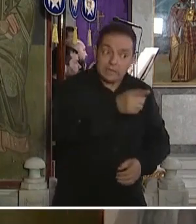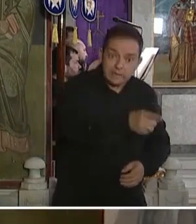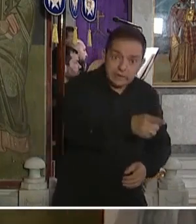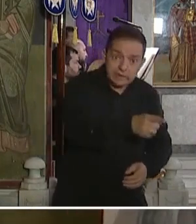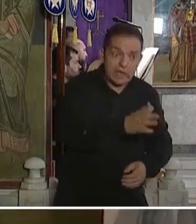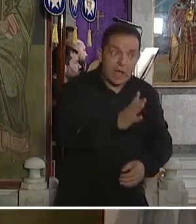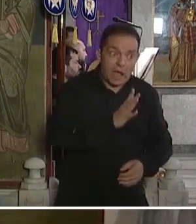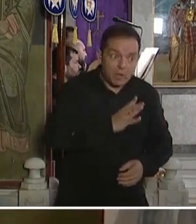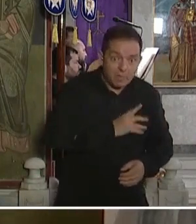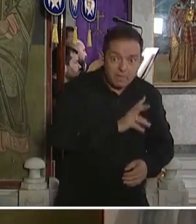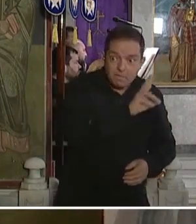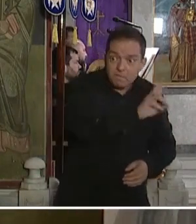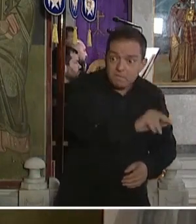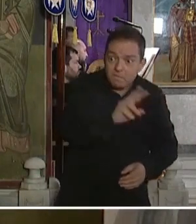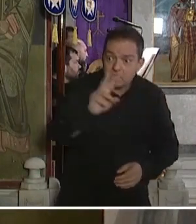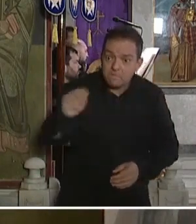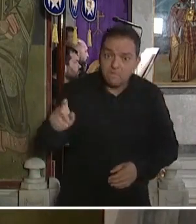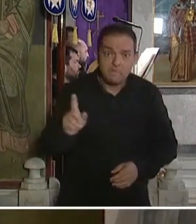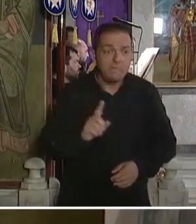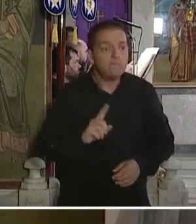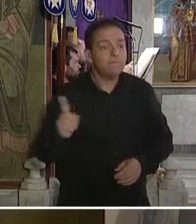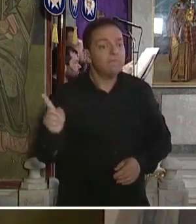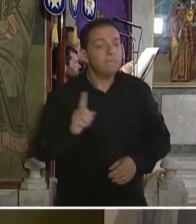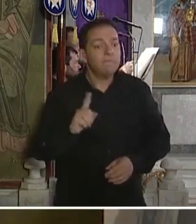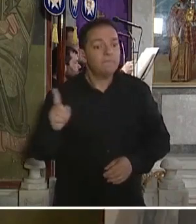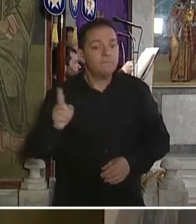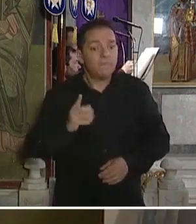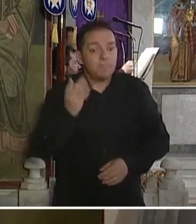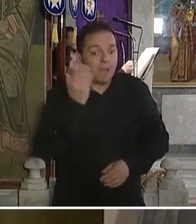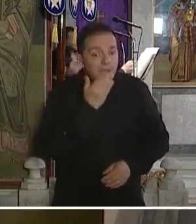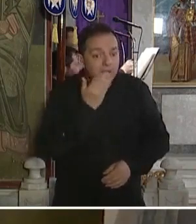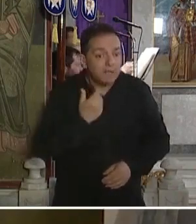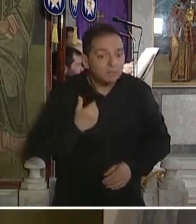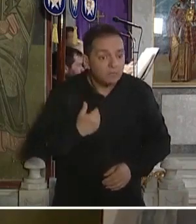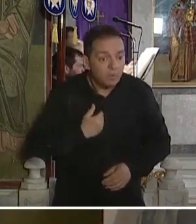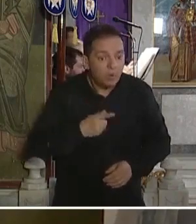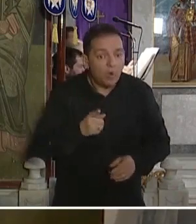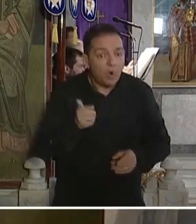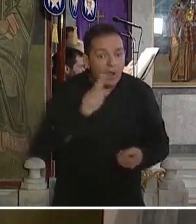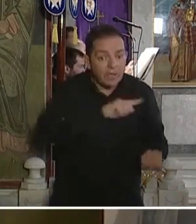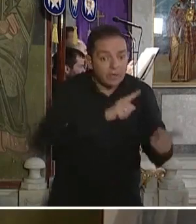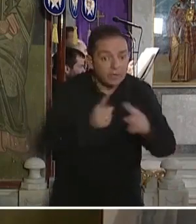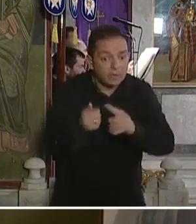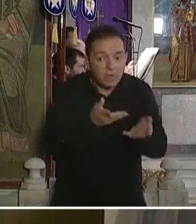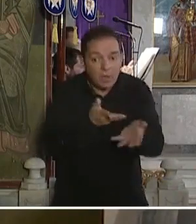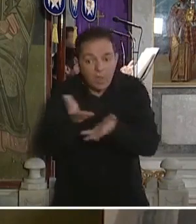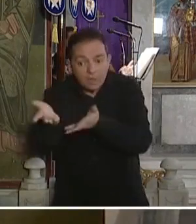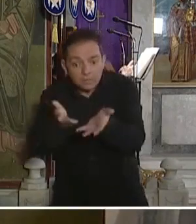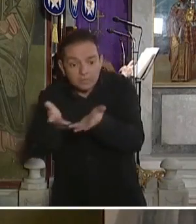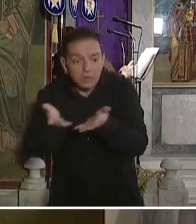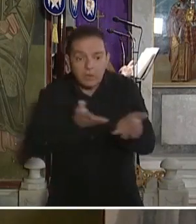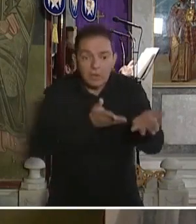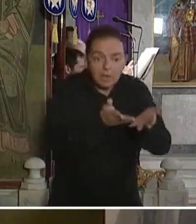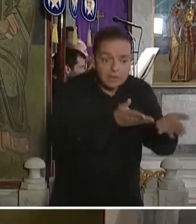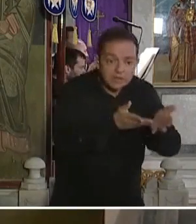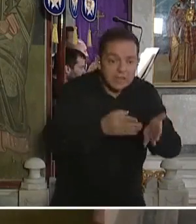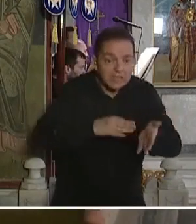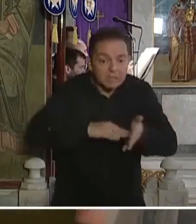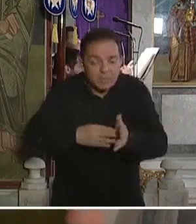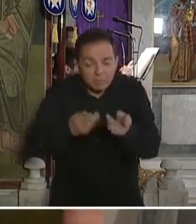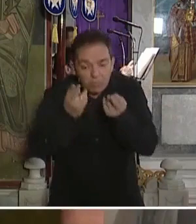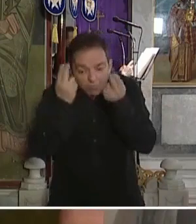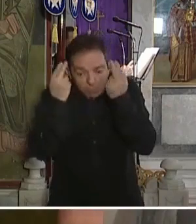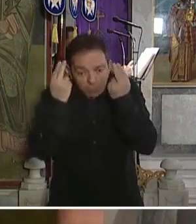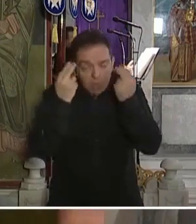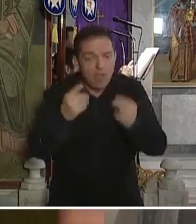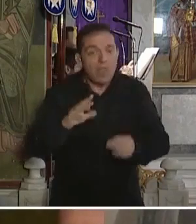δεν πρέπει να συμβαίνει αυτό, αλλά πρέπει ο ένας να διακονεί τον άλλον. Και αυτός ο οποίος θέλει να είναι